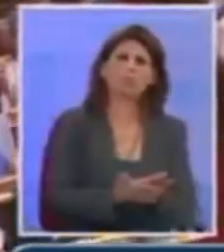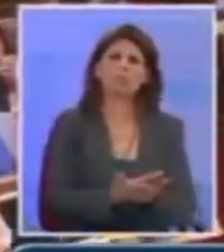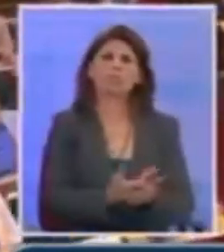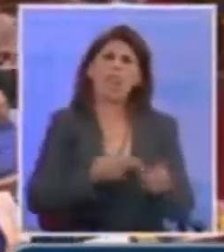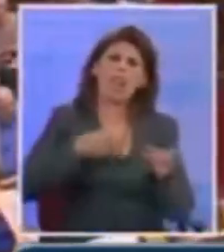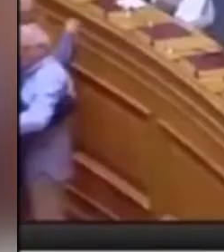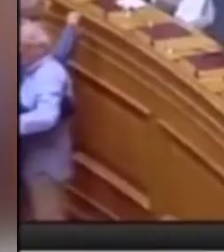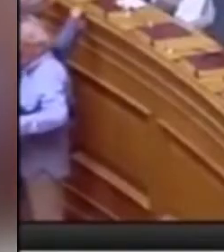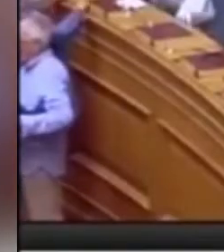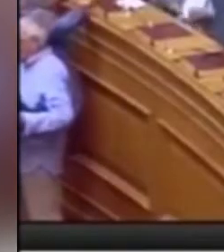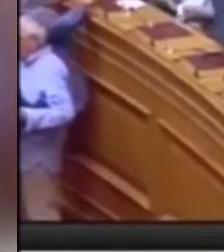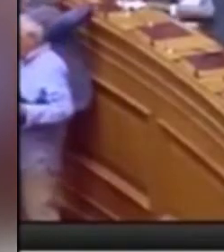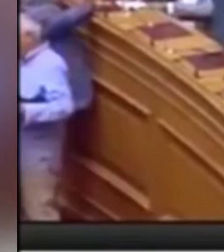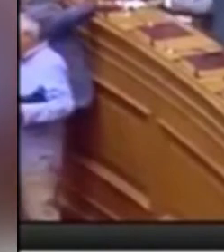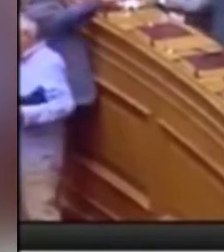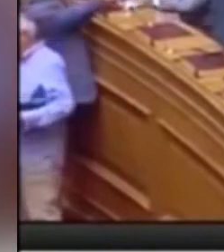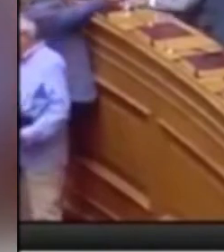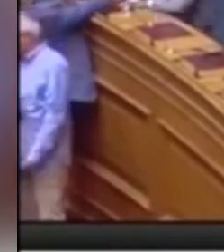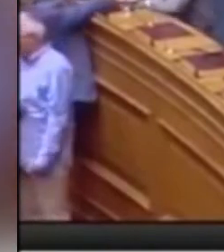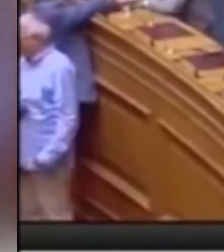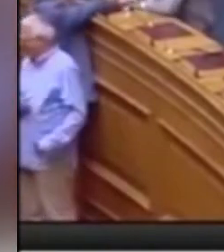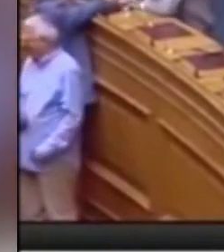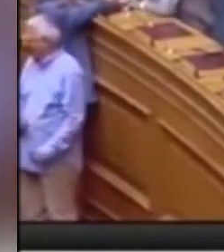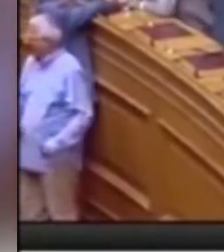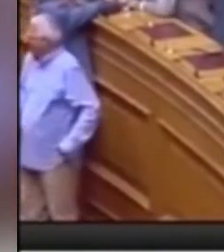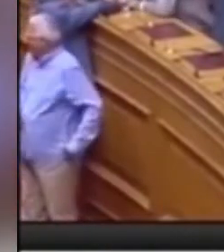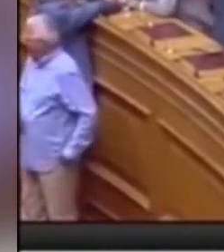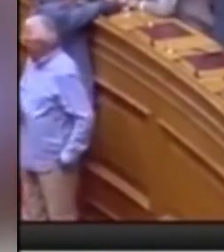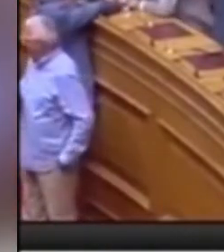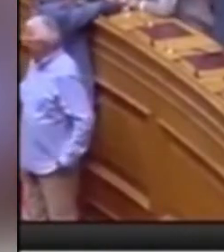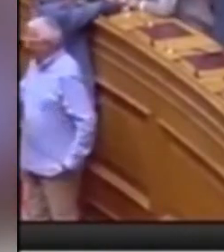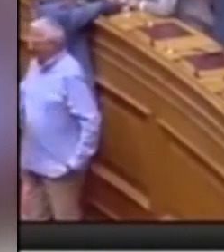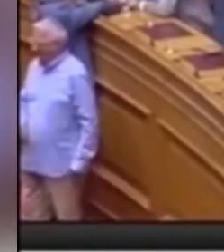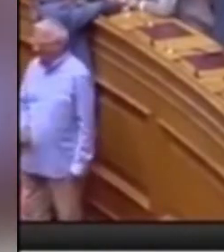των δανειστών. Αλφαζινών, Τσίπρας Αλέξιος. Ναι.